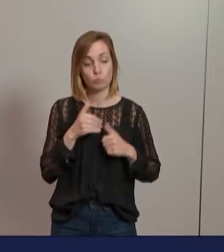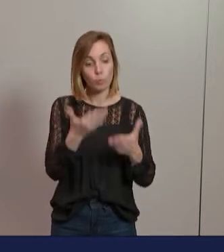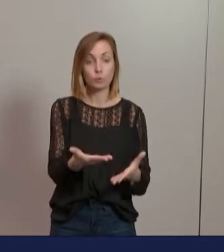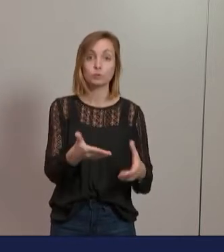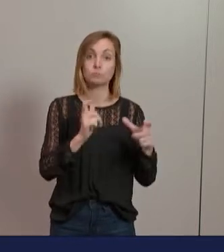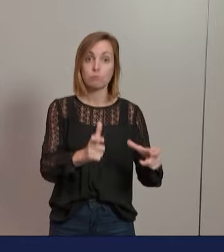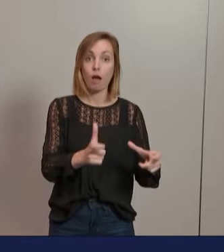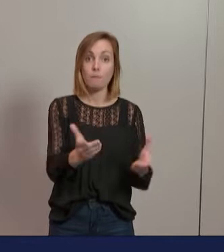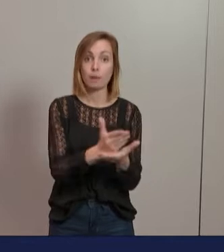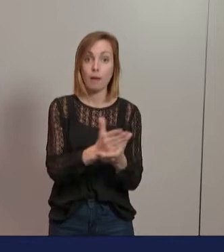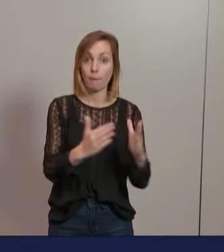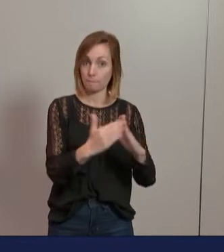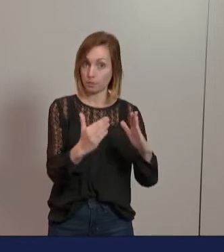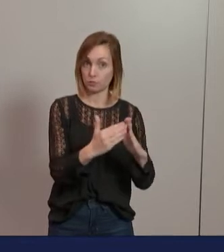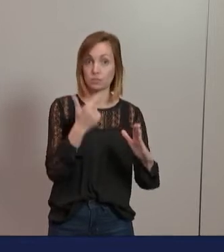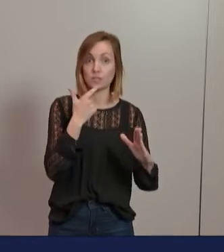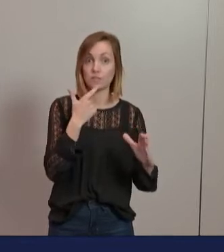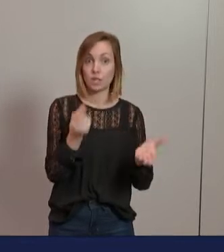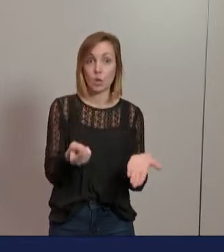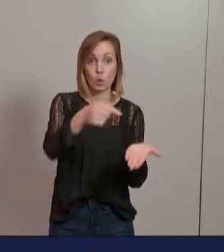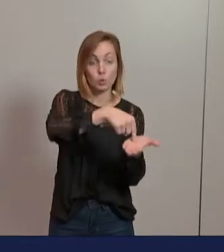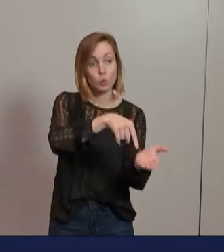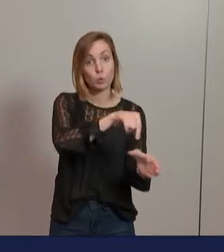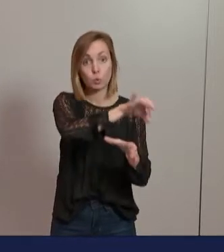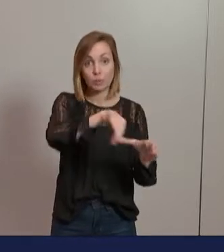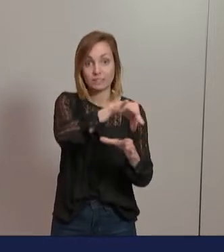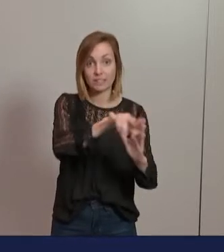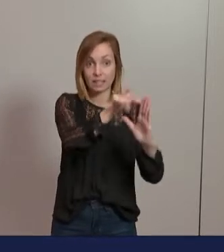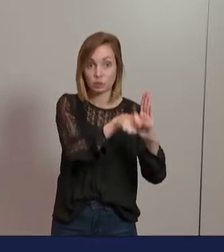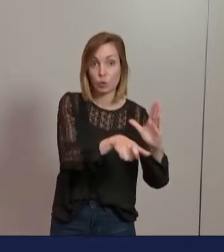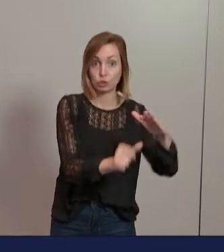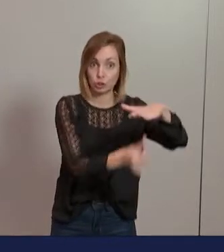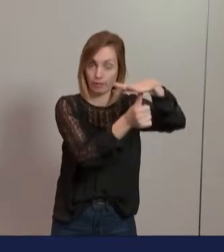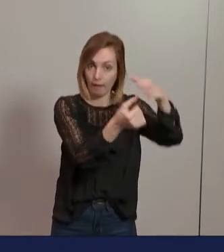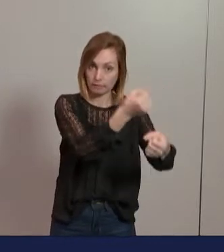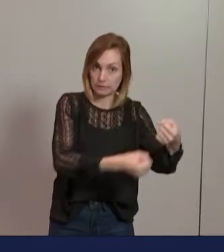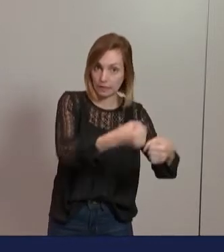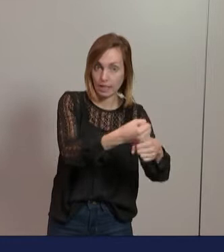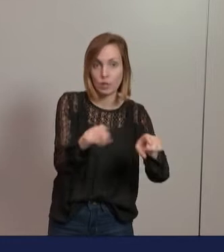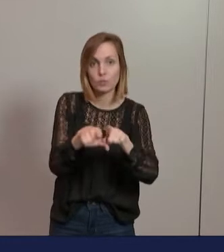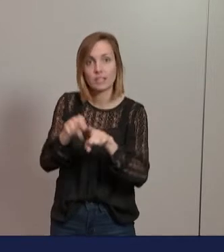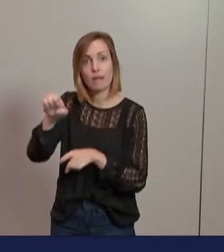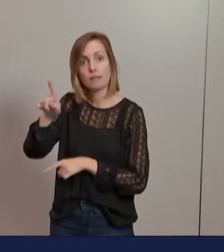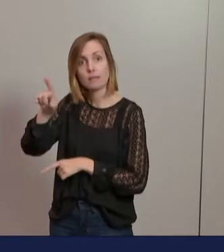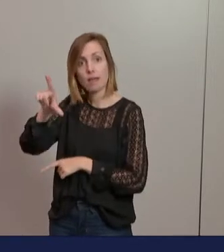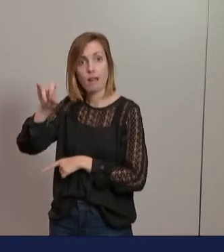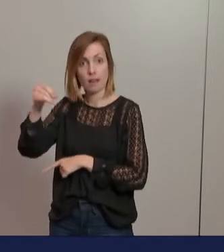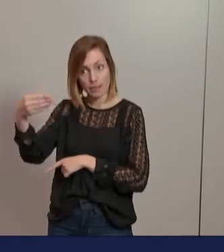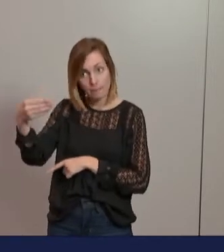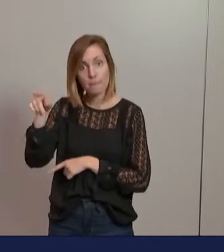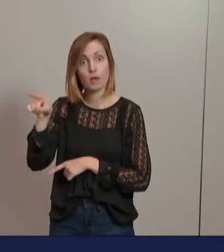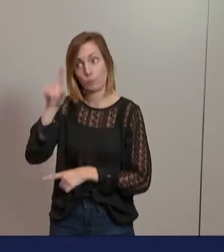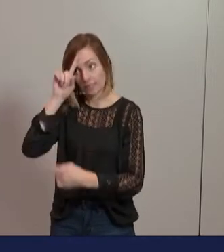maison, c'est-à-dire fabriqués à la cuisine centrale, et l'atteinte des objectifs de la loi Egalim, puisque dès le